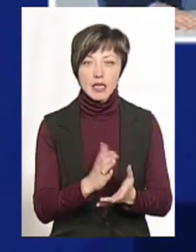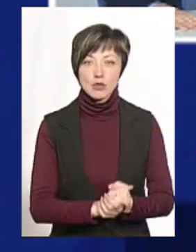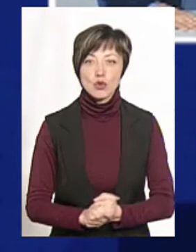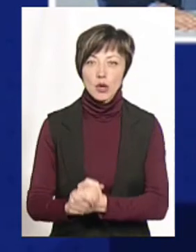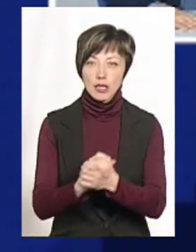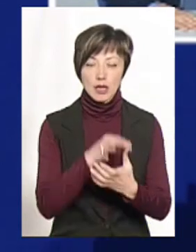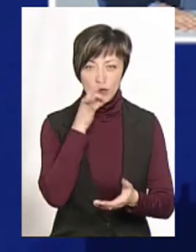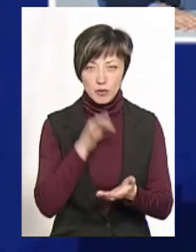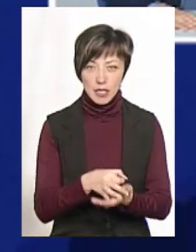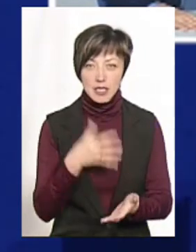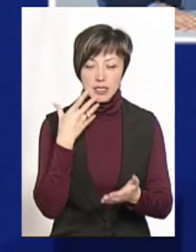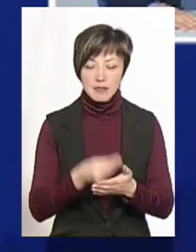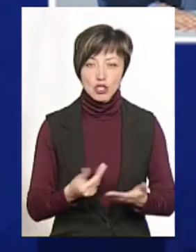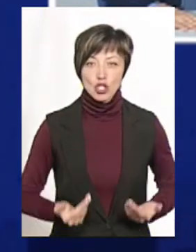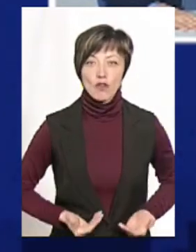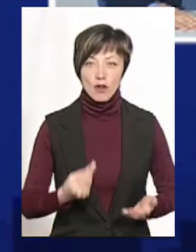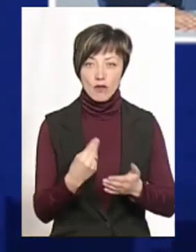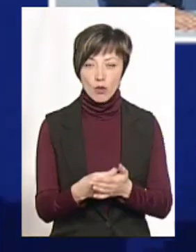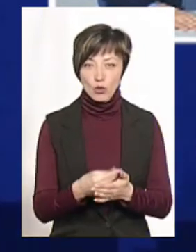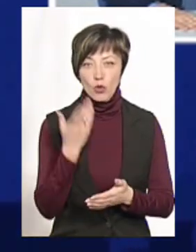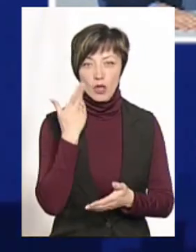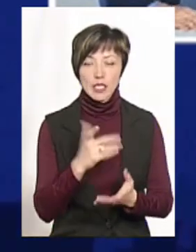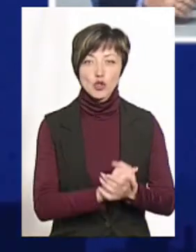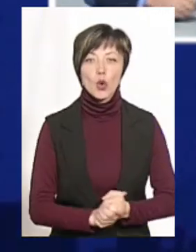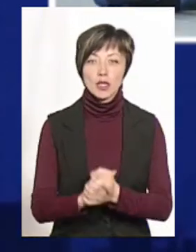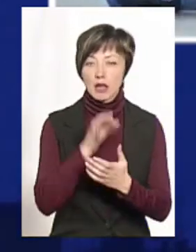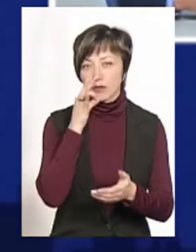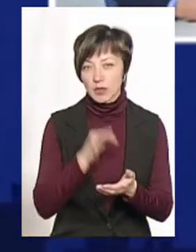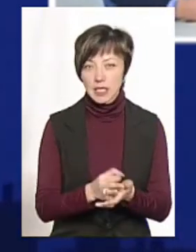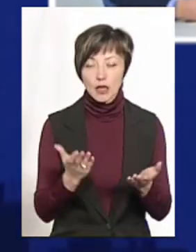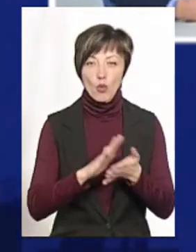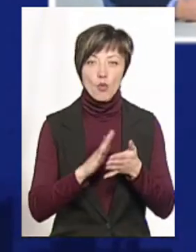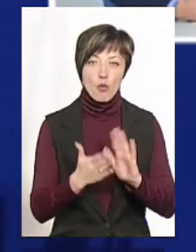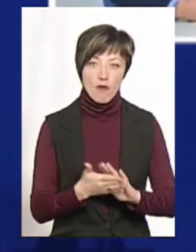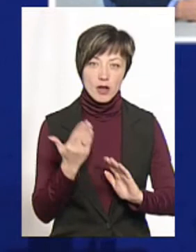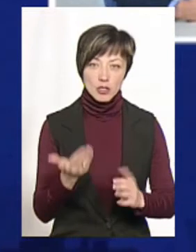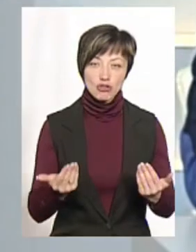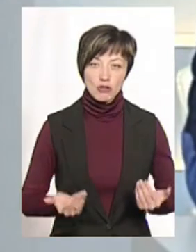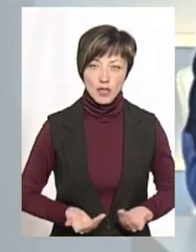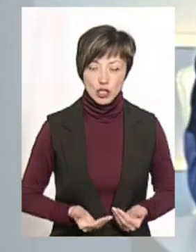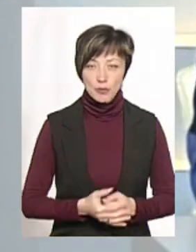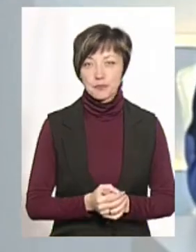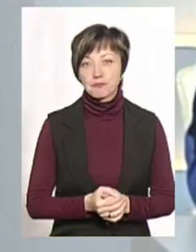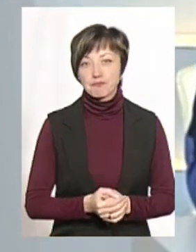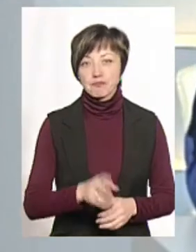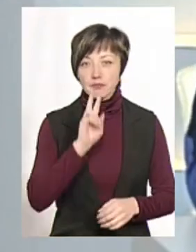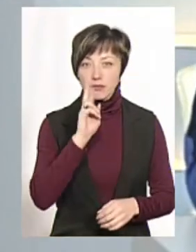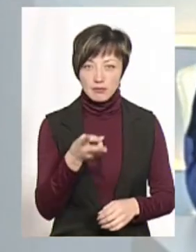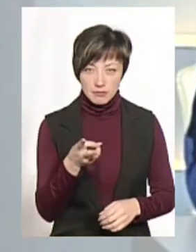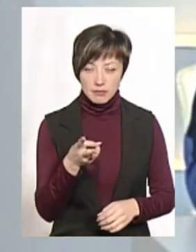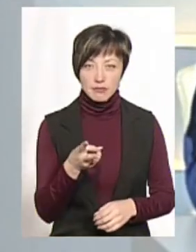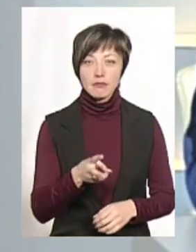солідарна відповідальність за свій житловий фонд, коли є солідарна відповідальність за те, в яких ти умовах живеш. Два